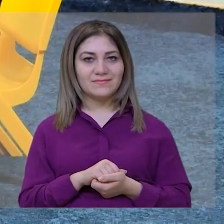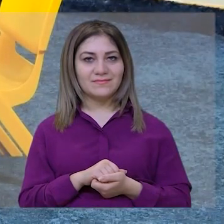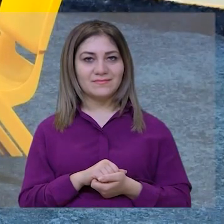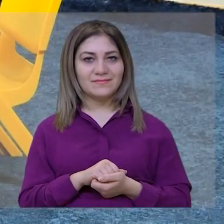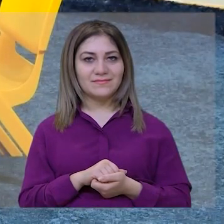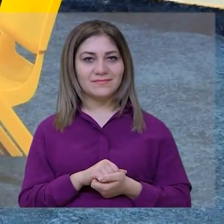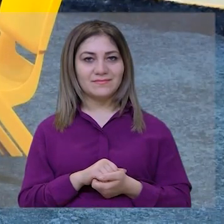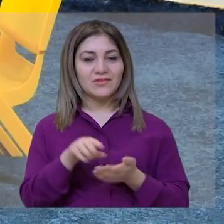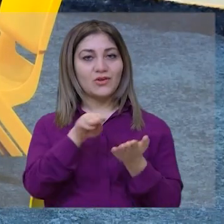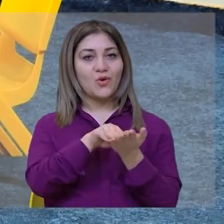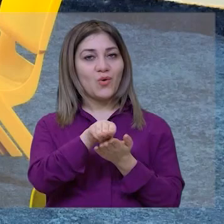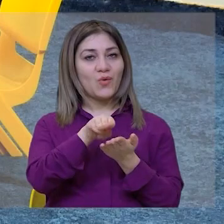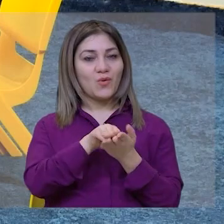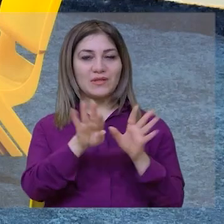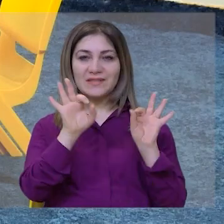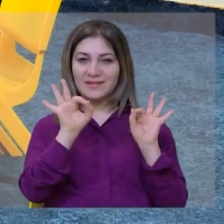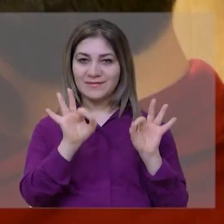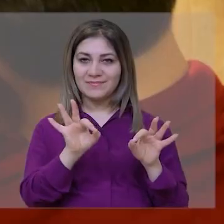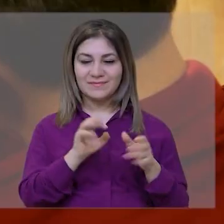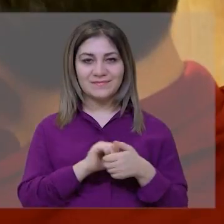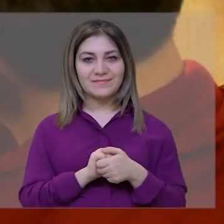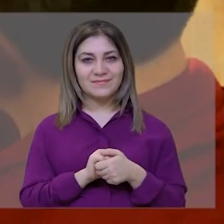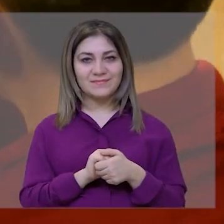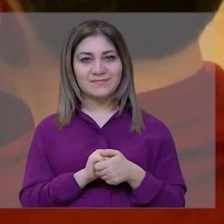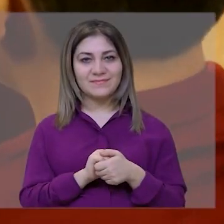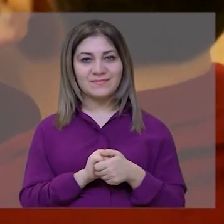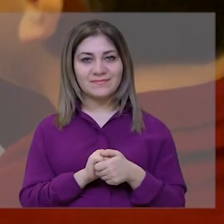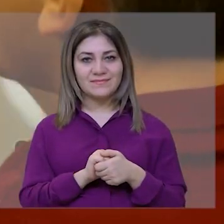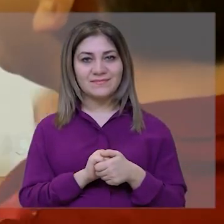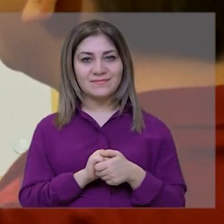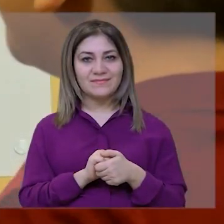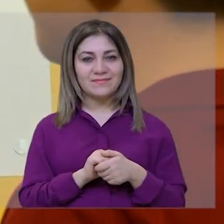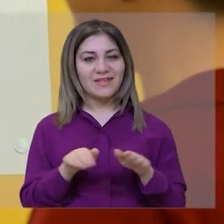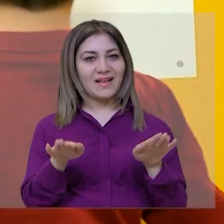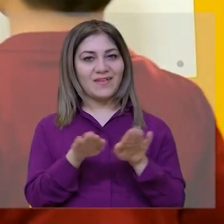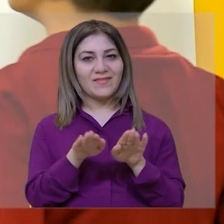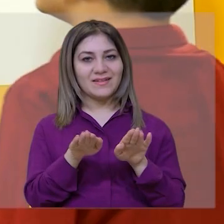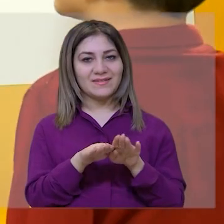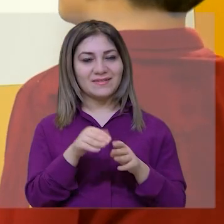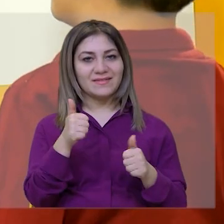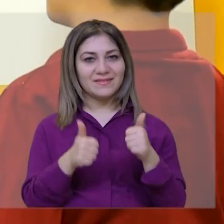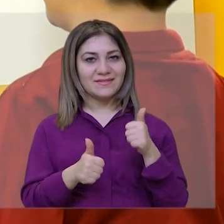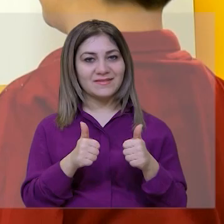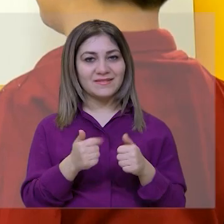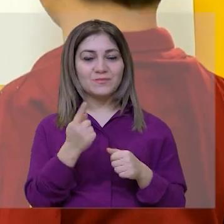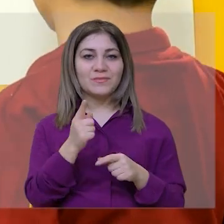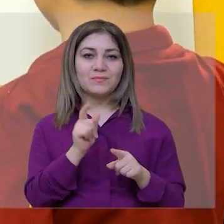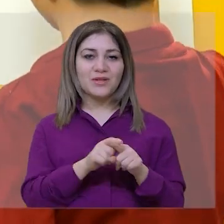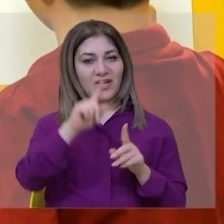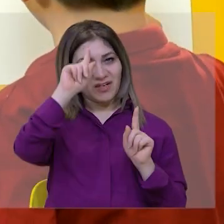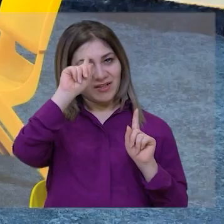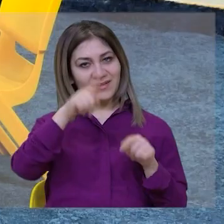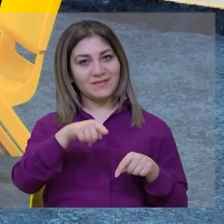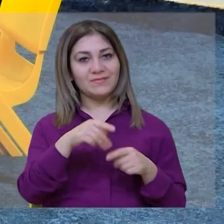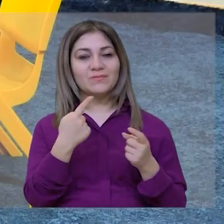Ասա։ Խոզ։ Ճիշտ է։ Կարծես թե խաղը նորից հավասար պայքարում են ցանում։ Ես մի բառ եմ գիտեմ։ Ես